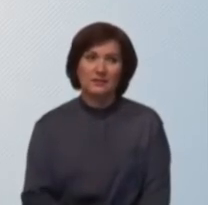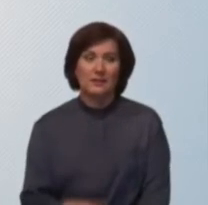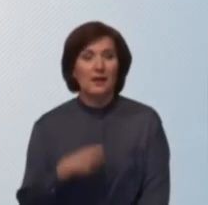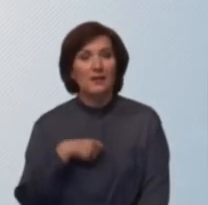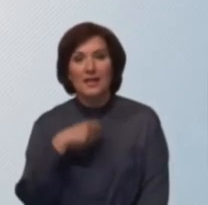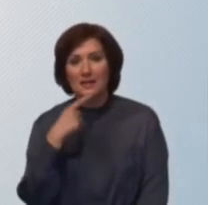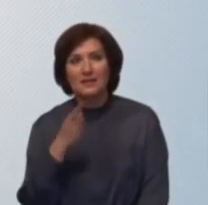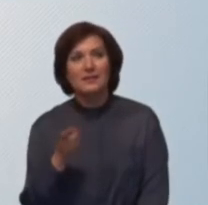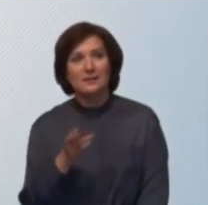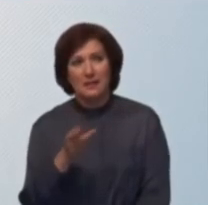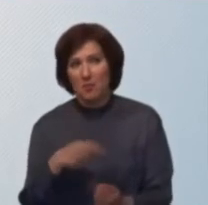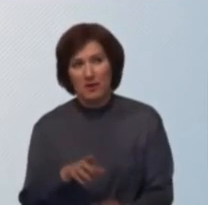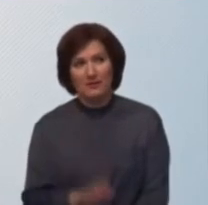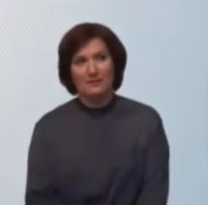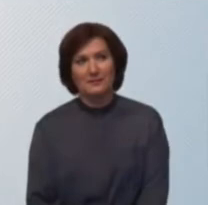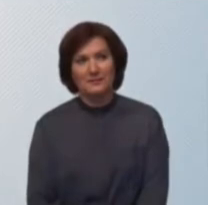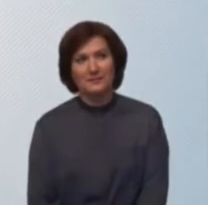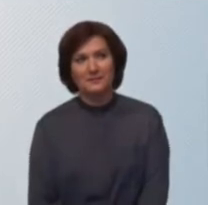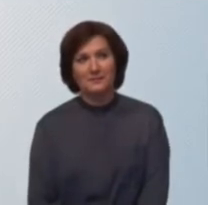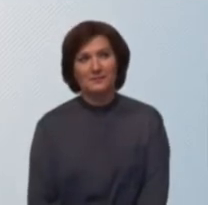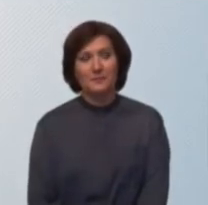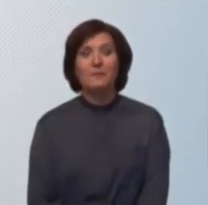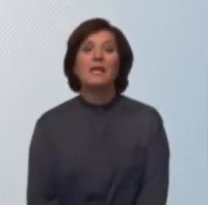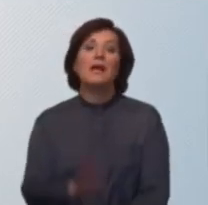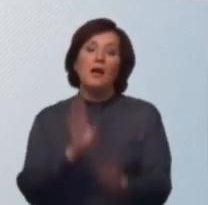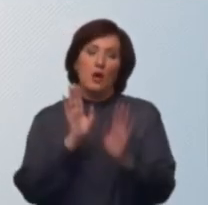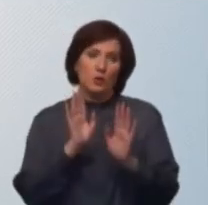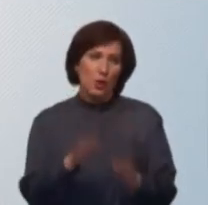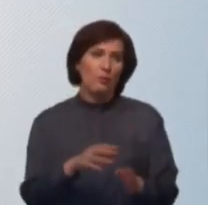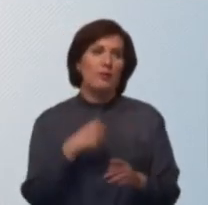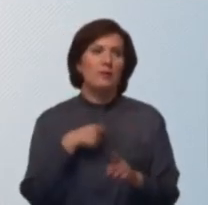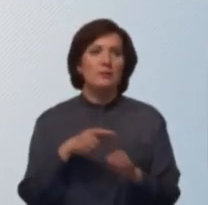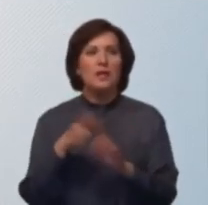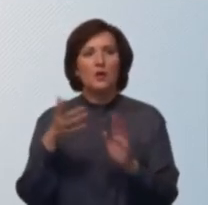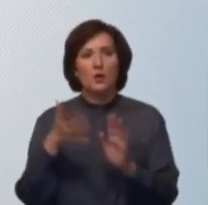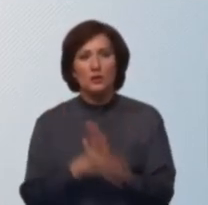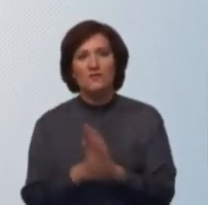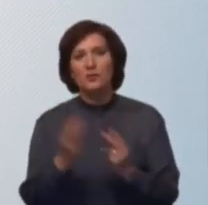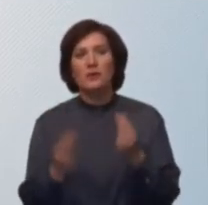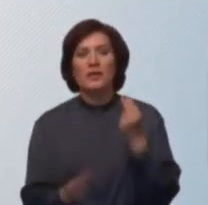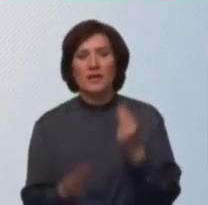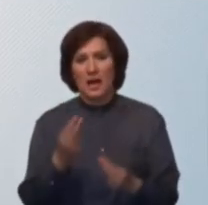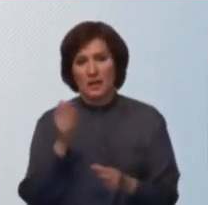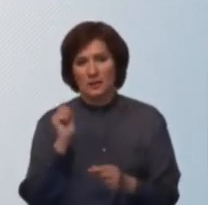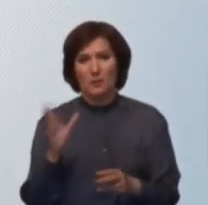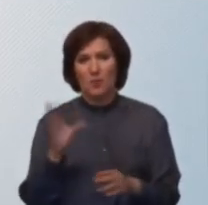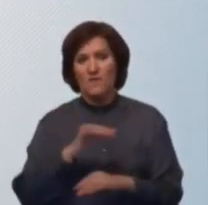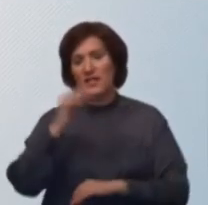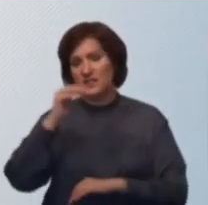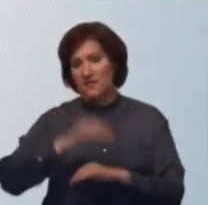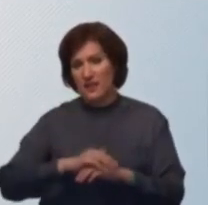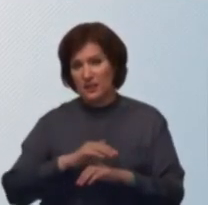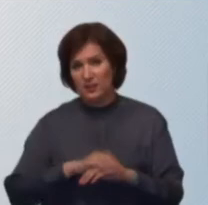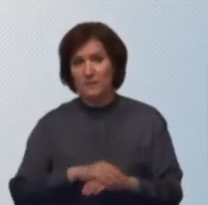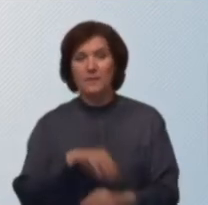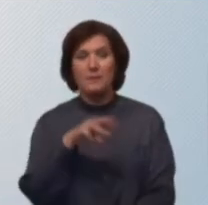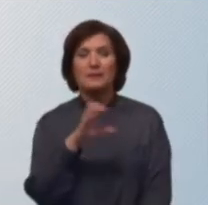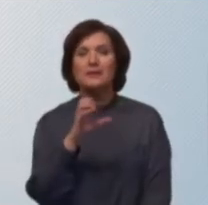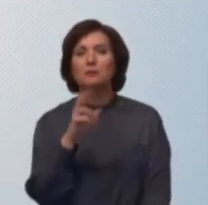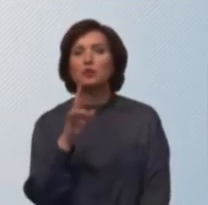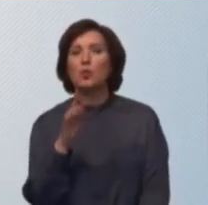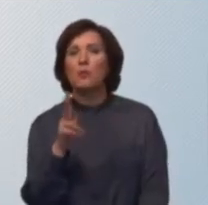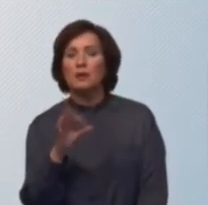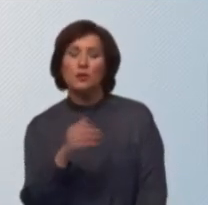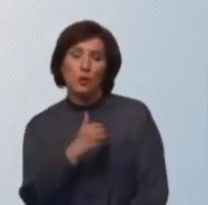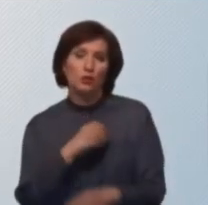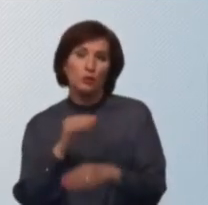Я не сказав обратно. Ну, добре, ми, я так розумію, в цю гру можемо грати весь вечір. А Максим Скубенко, що ти